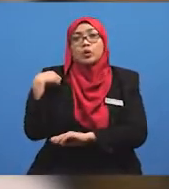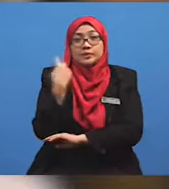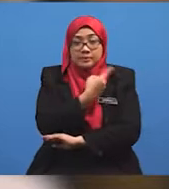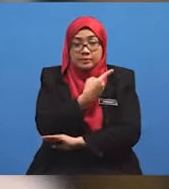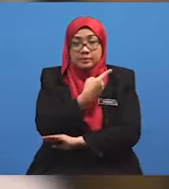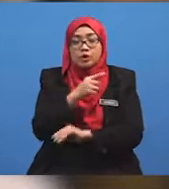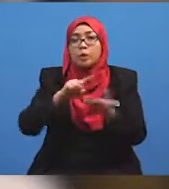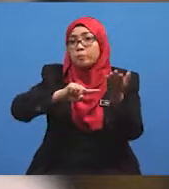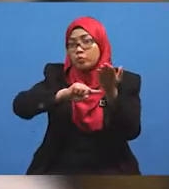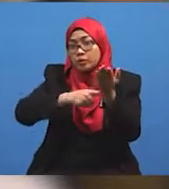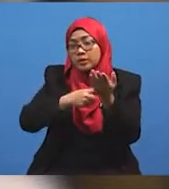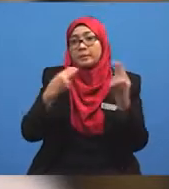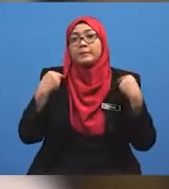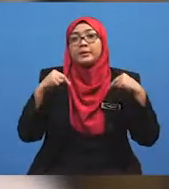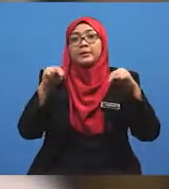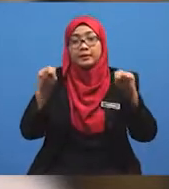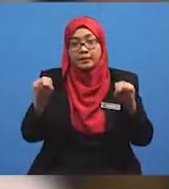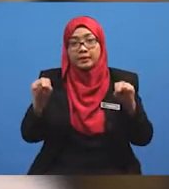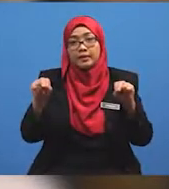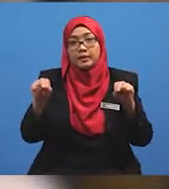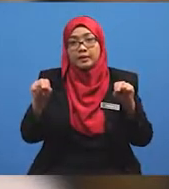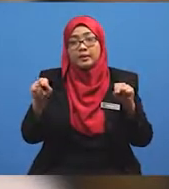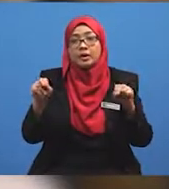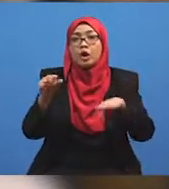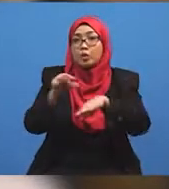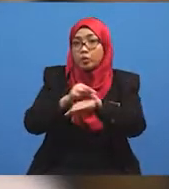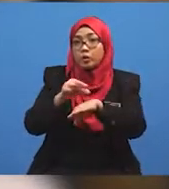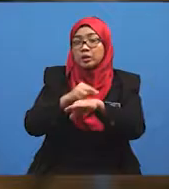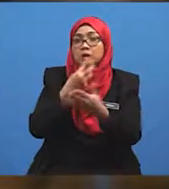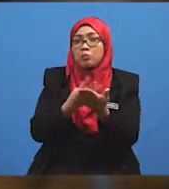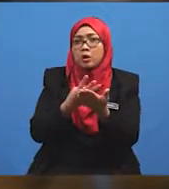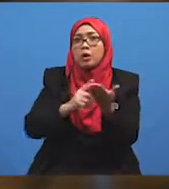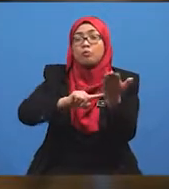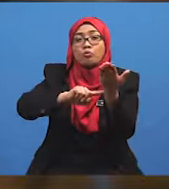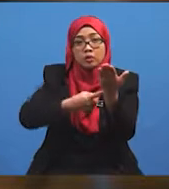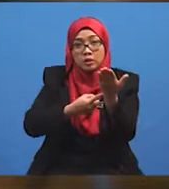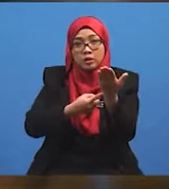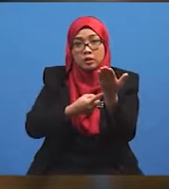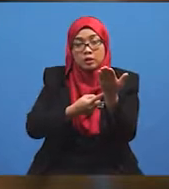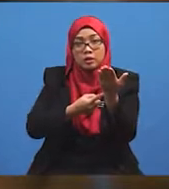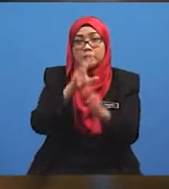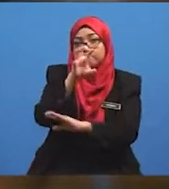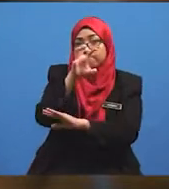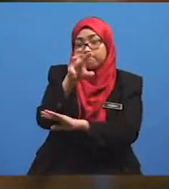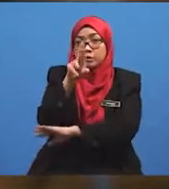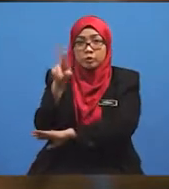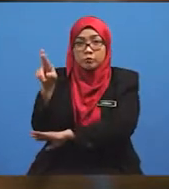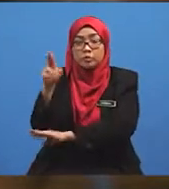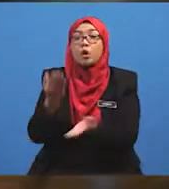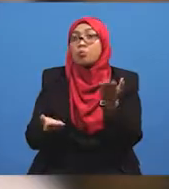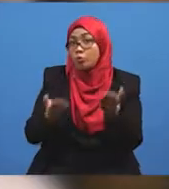runcit dengan modal Rp50.000 mungkin perniagaan Anda